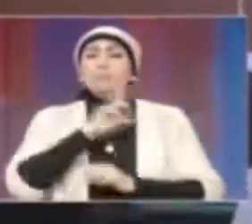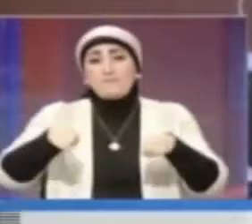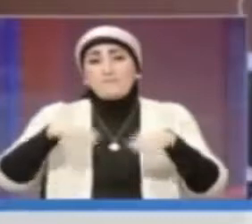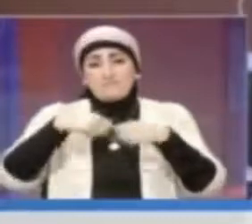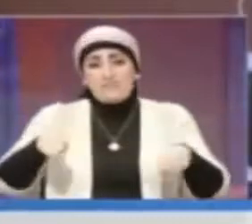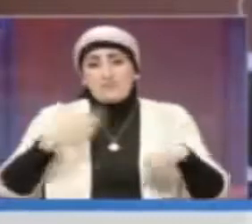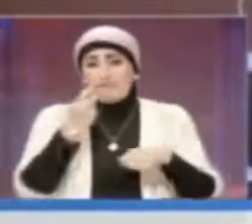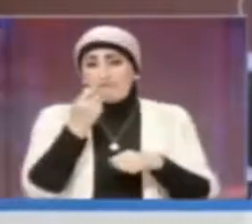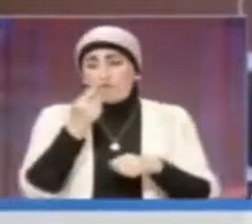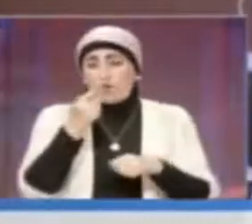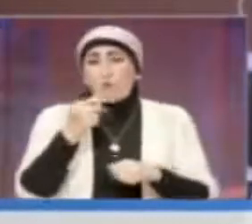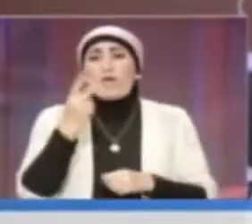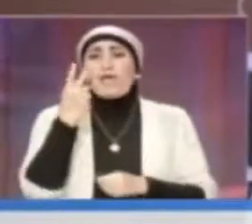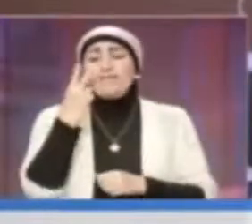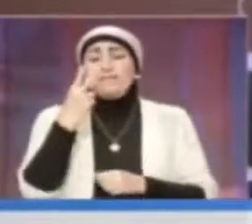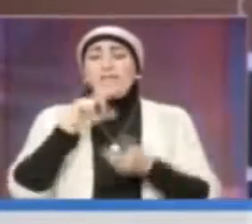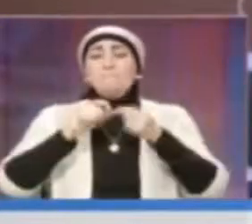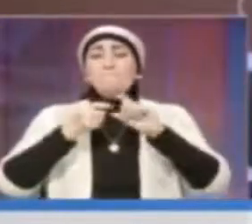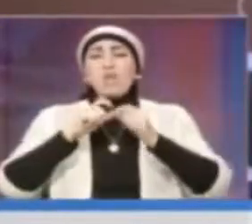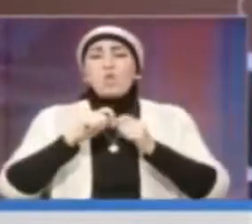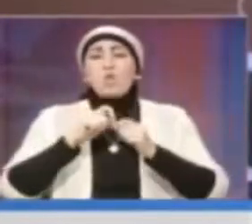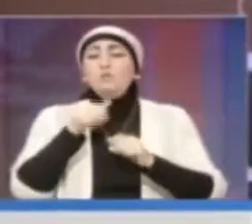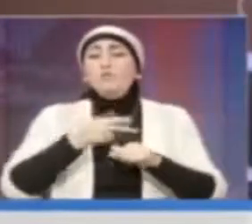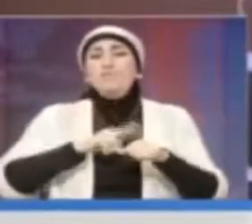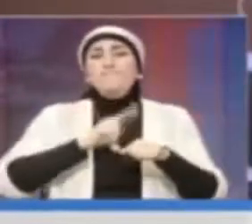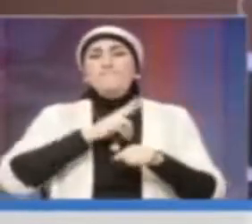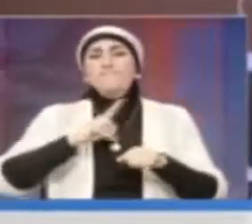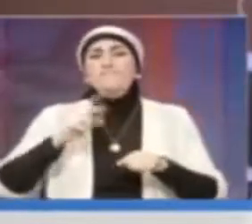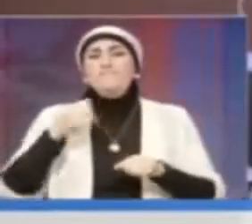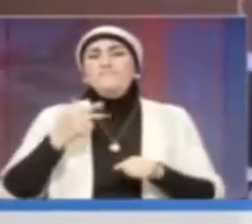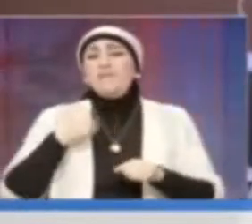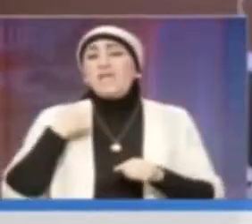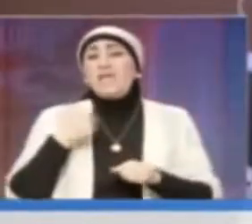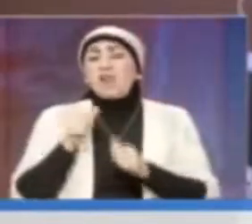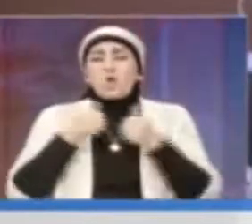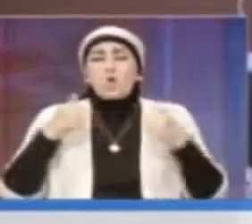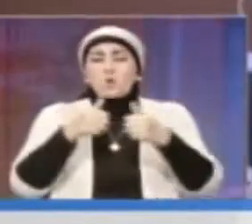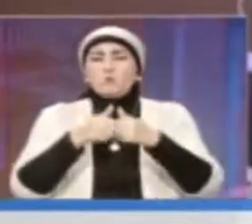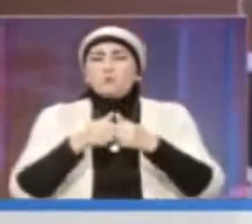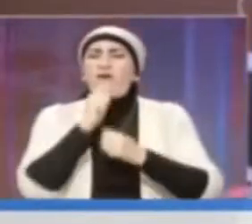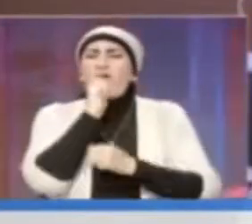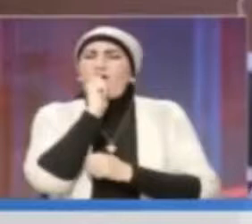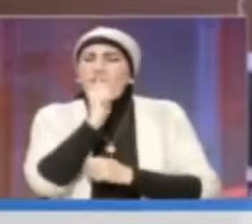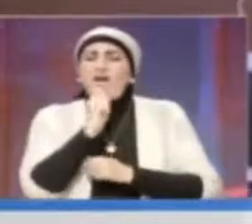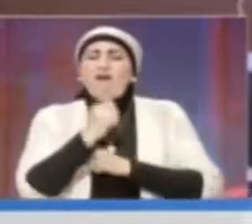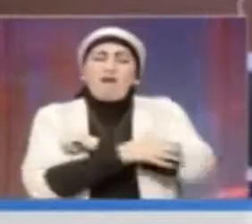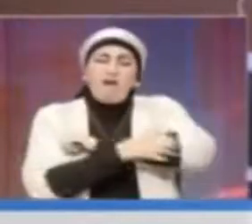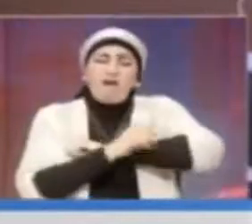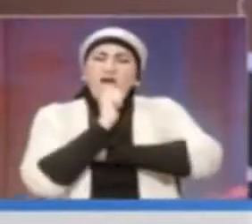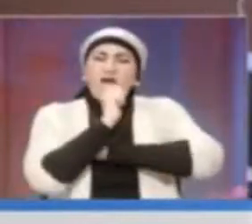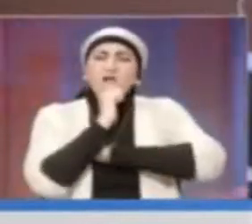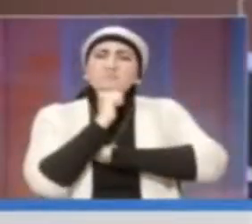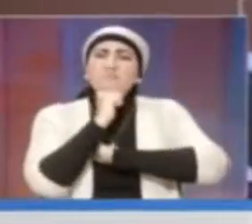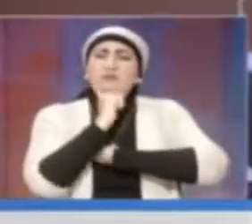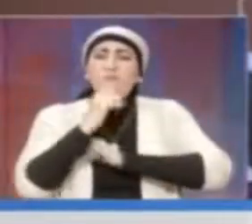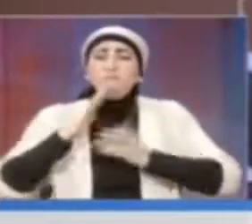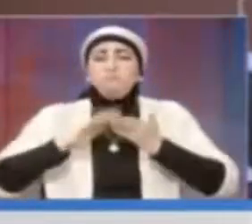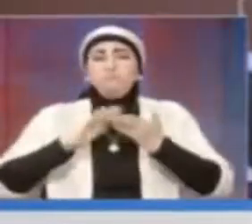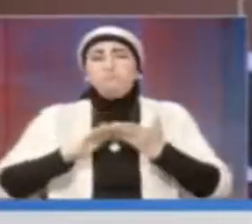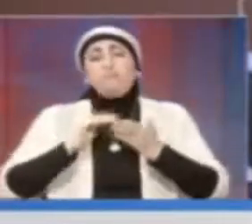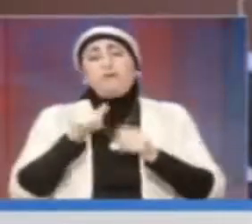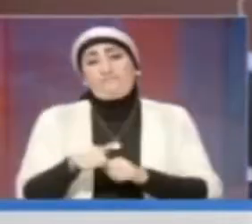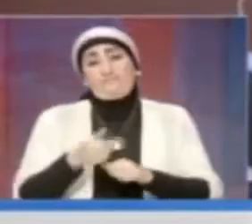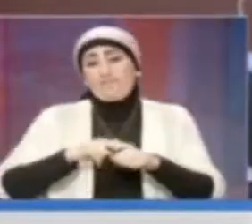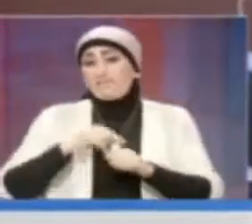بصرف مبلغ 2,000,000 جنيه للأسر الأولى بالرعاية على مستوى الجمهورية قبل عيد الفطر. إذن هي قرارات